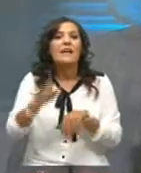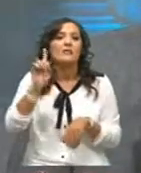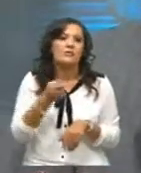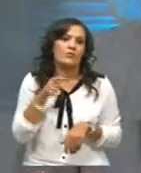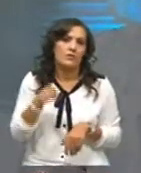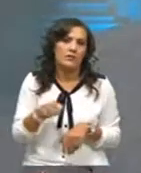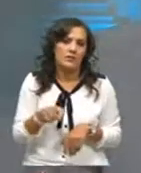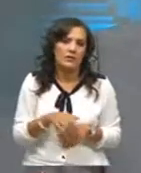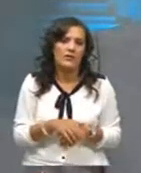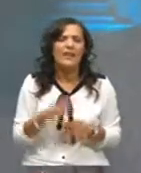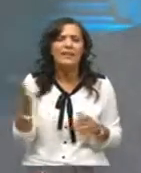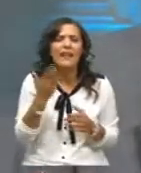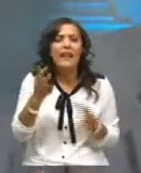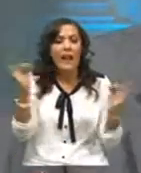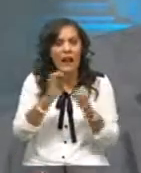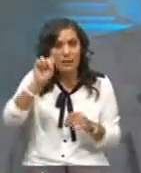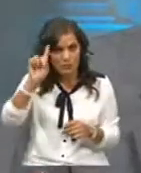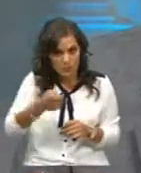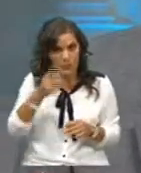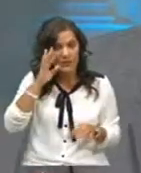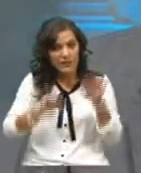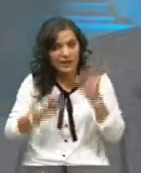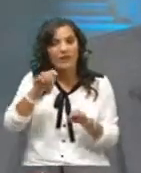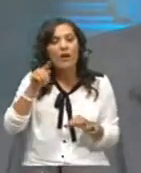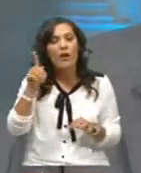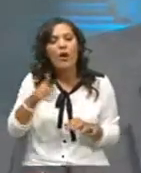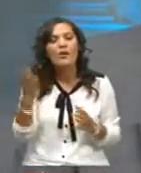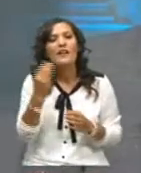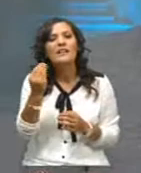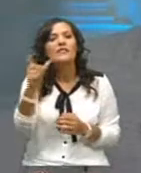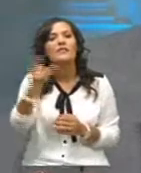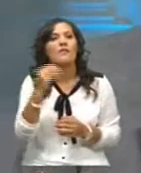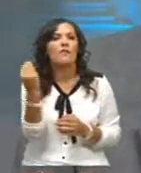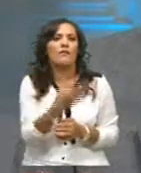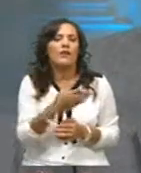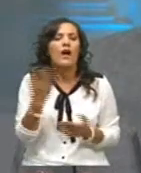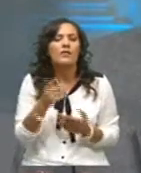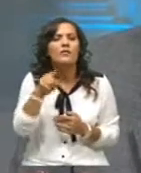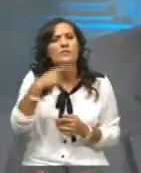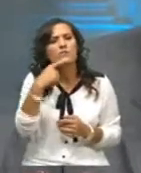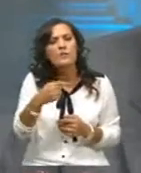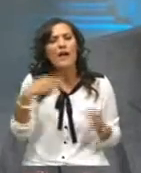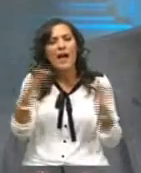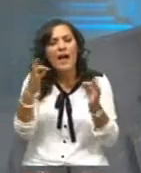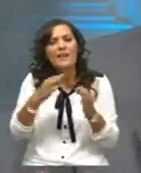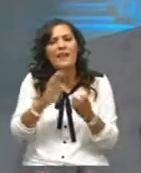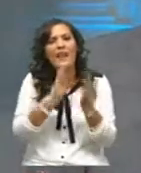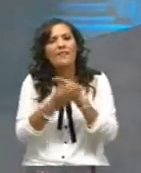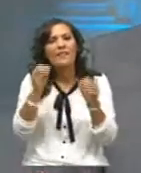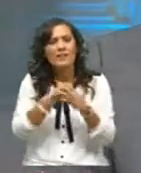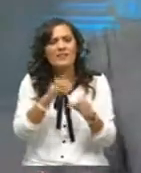geç tanınması her ne kadar erken tanınırsa tedavi o kadar iyi cevap verir Hatta şunu söyleyeyim erken